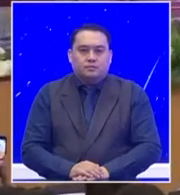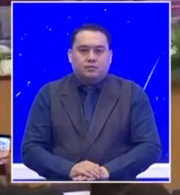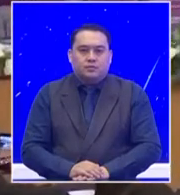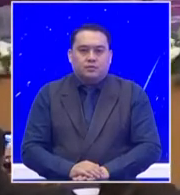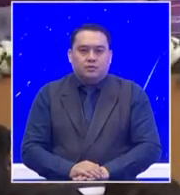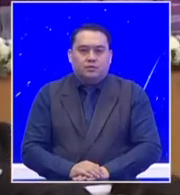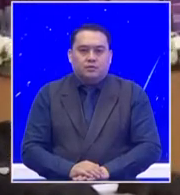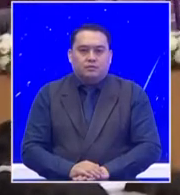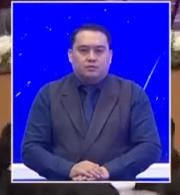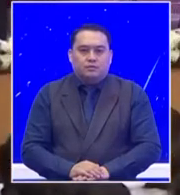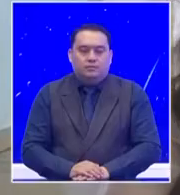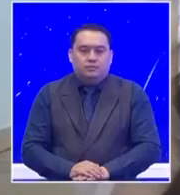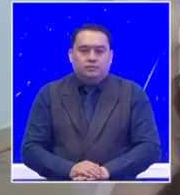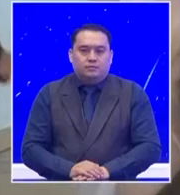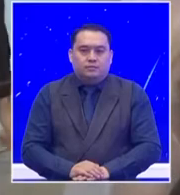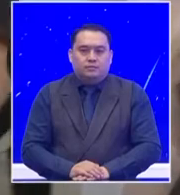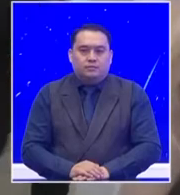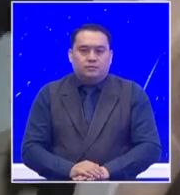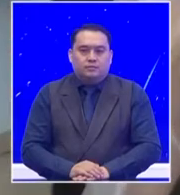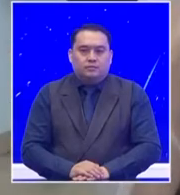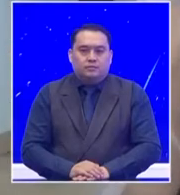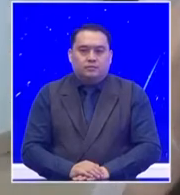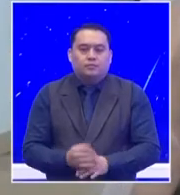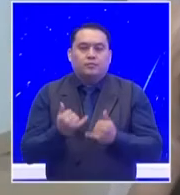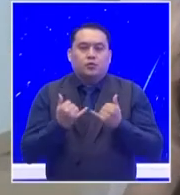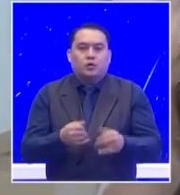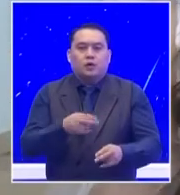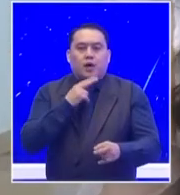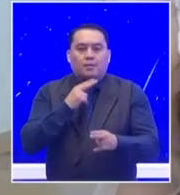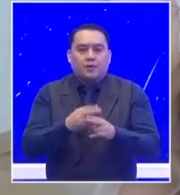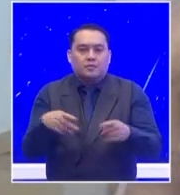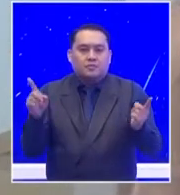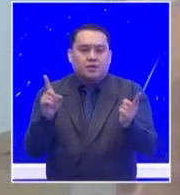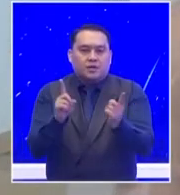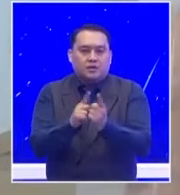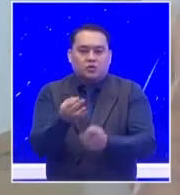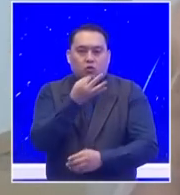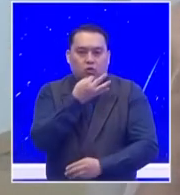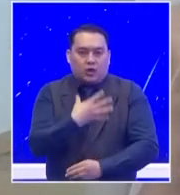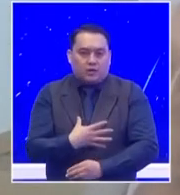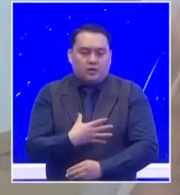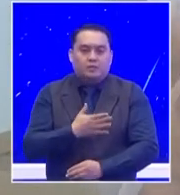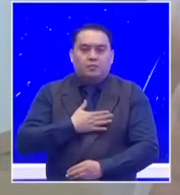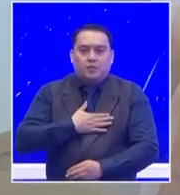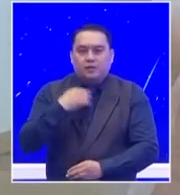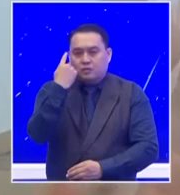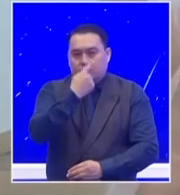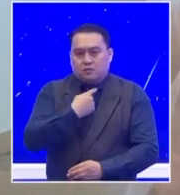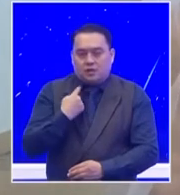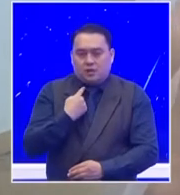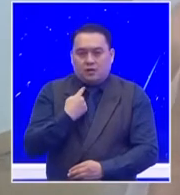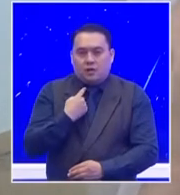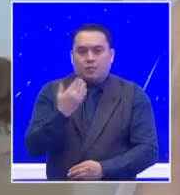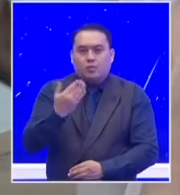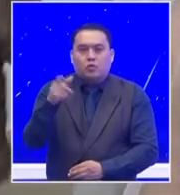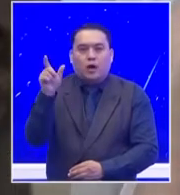тұр. Бүгінгі Мақпал Мұса әпкеміздің кешімен кездесу маған өте қатты ұнады. Өзінің жеке басыма себебі бұл